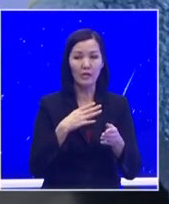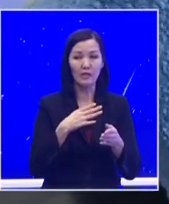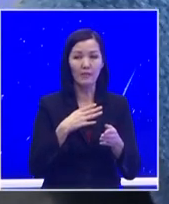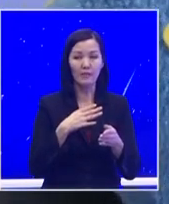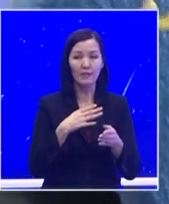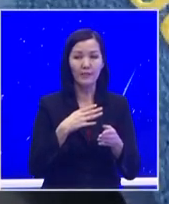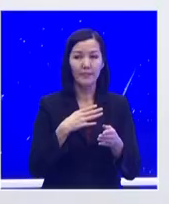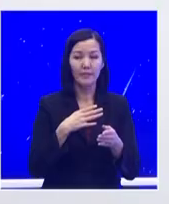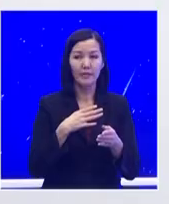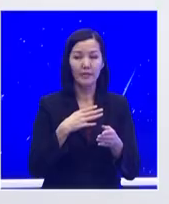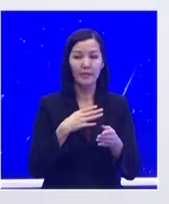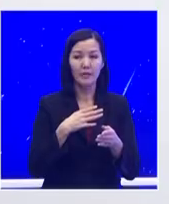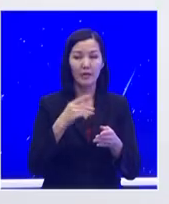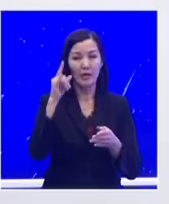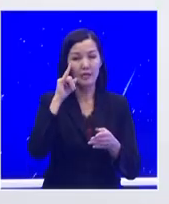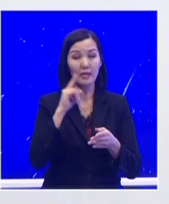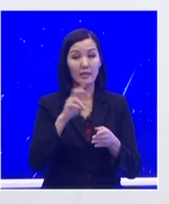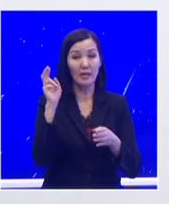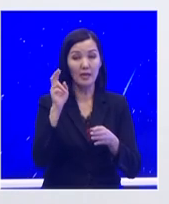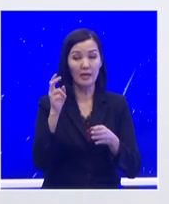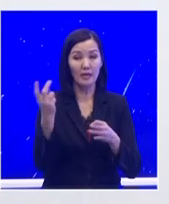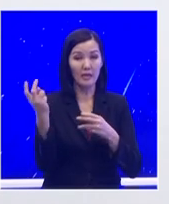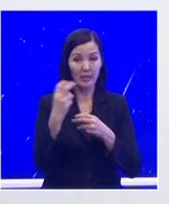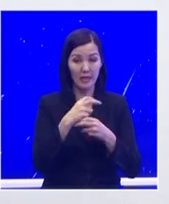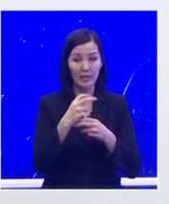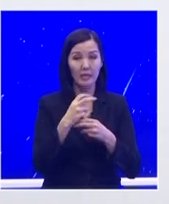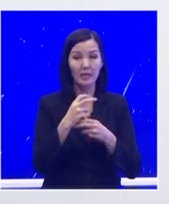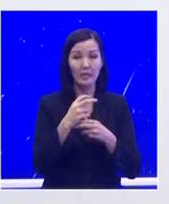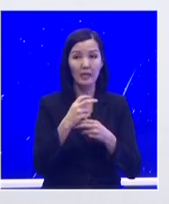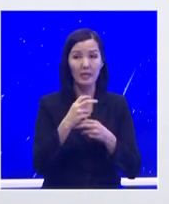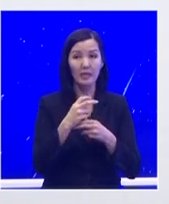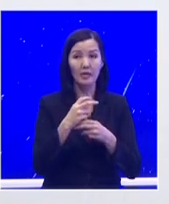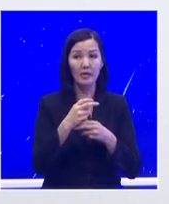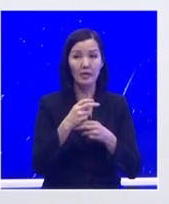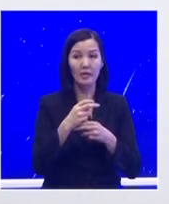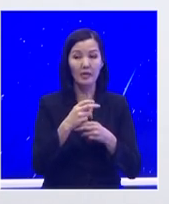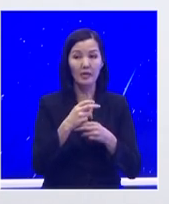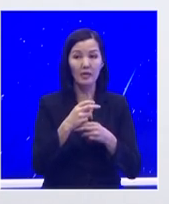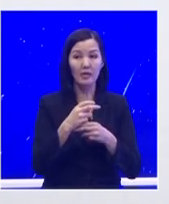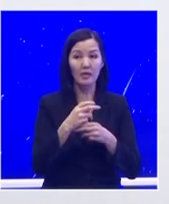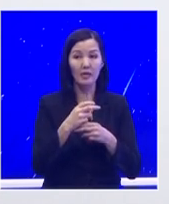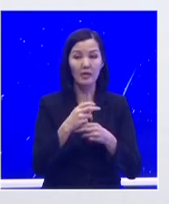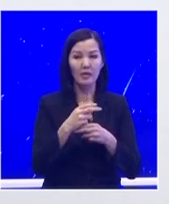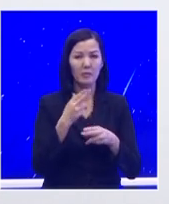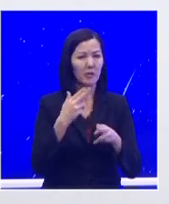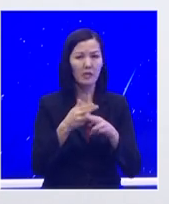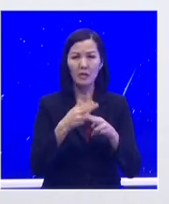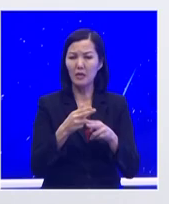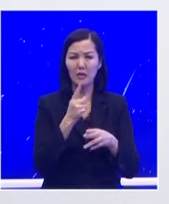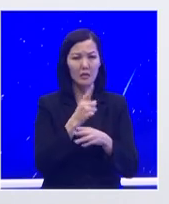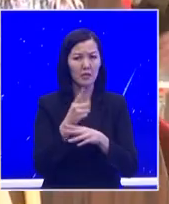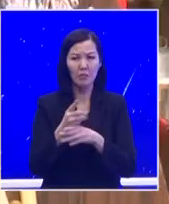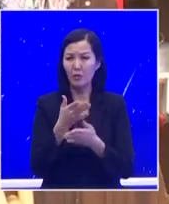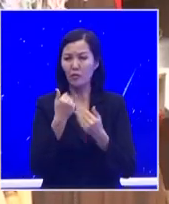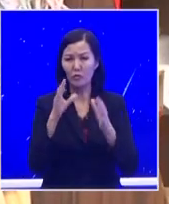отаның жаңағы көшіп келгеннен кейін осындай қолдап қуаттауының арқасында осындай ешкім бізді қағып отқан жоқ, барлығы